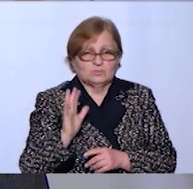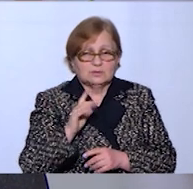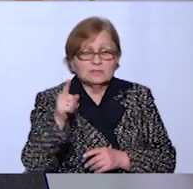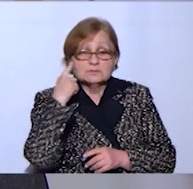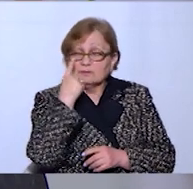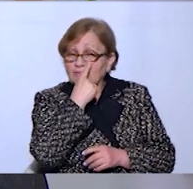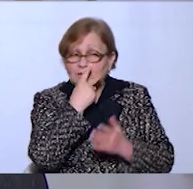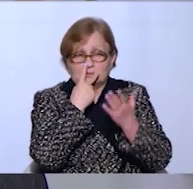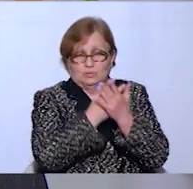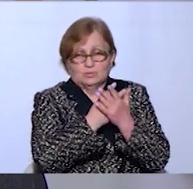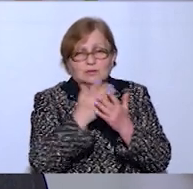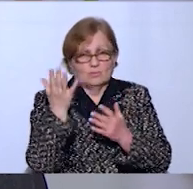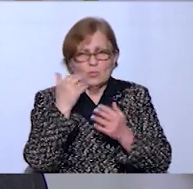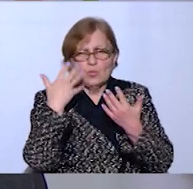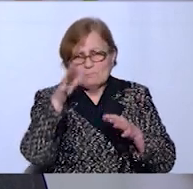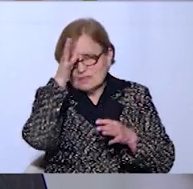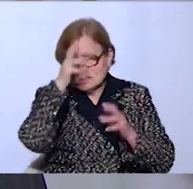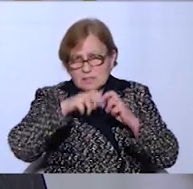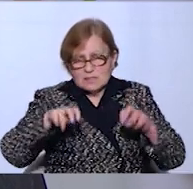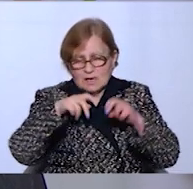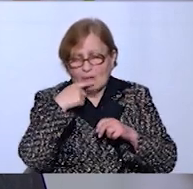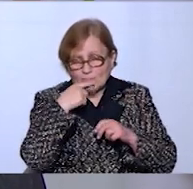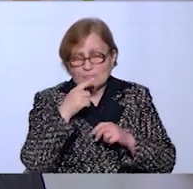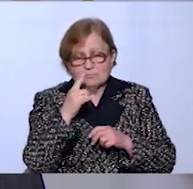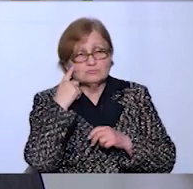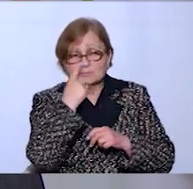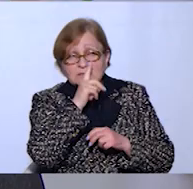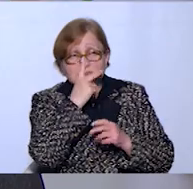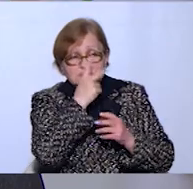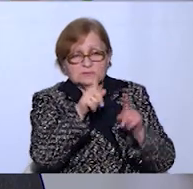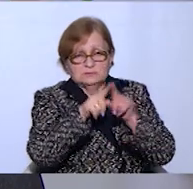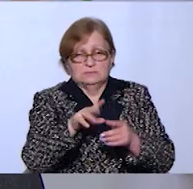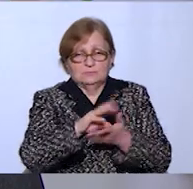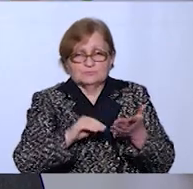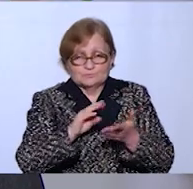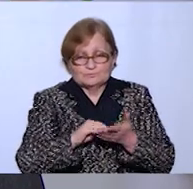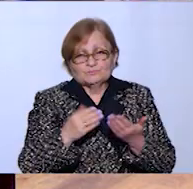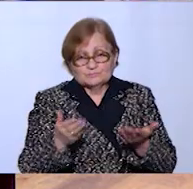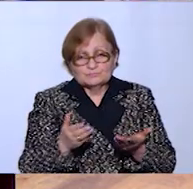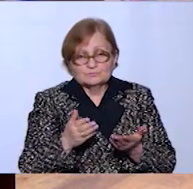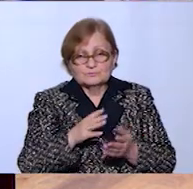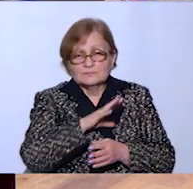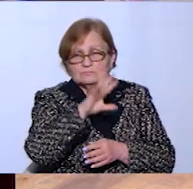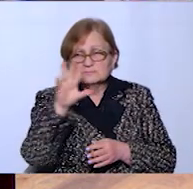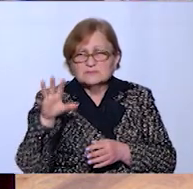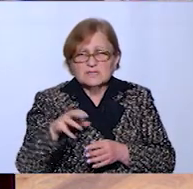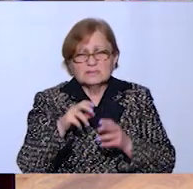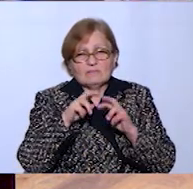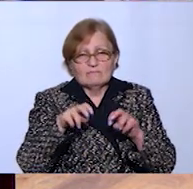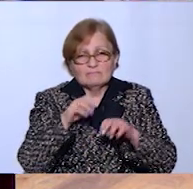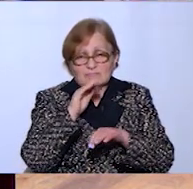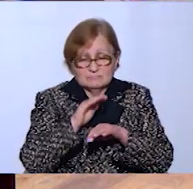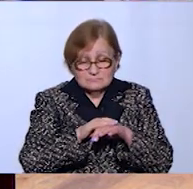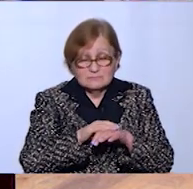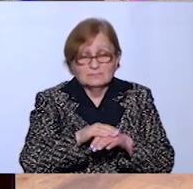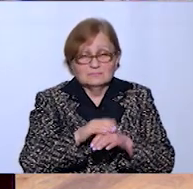ესე იგი მე ეს უნდა გავაკეთო და მიბაძვით სწავლობენ ბავშვები უფრო მეც, ვიდრე თქმით. ეს არის უნივერსალური რეკომენდაცია და ასევე